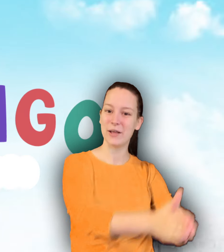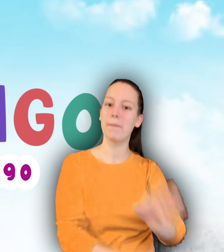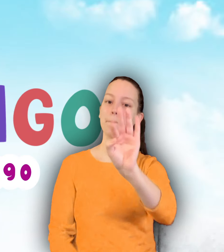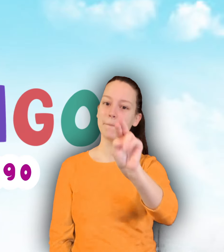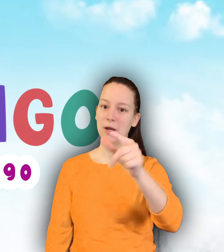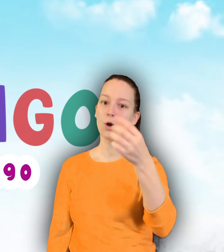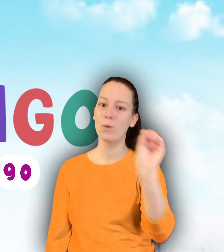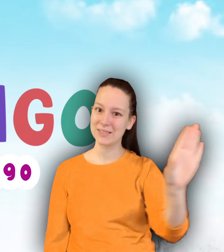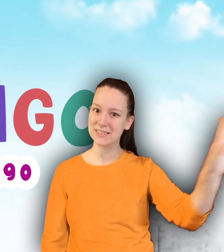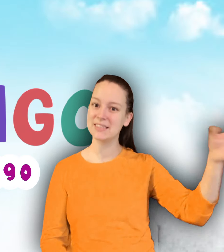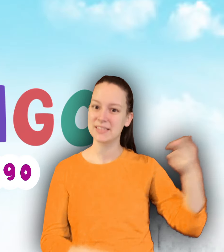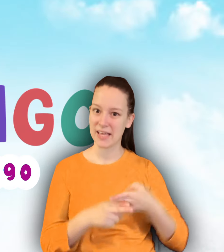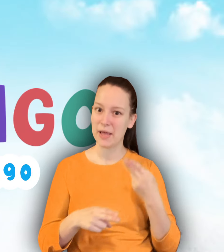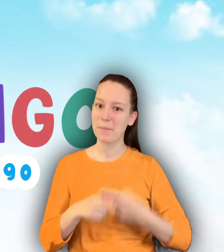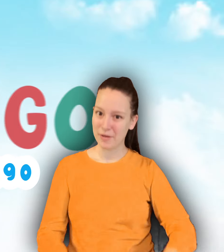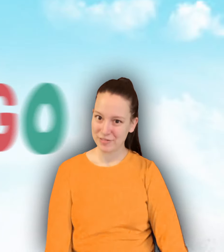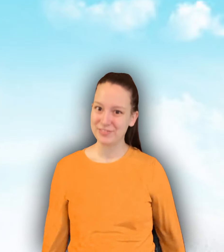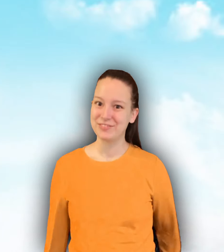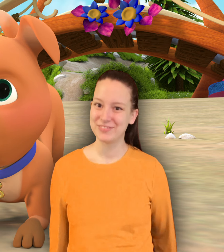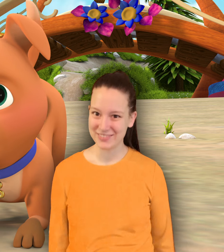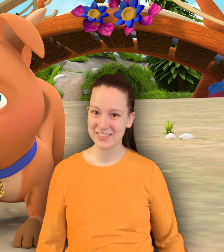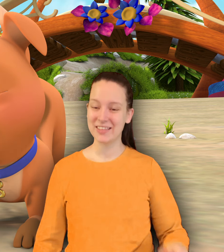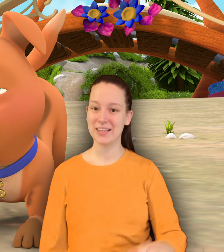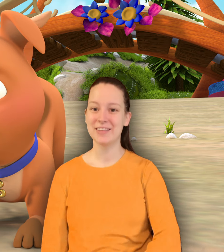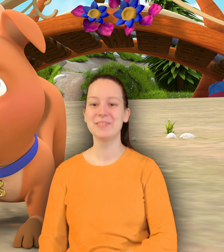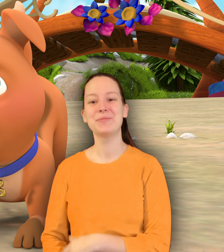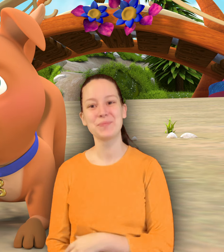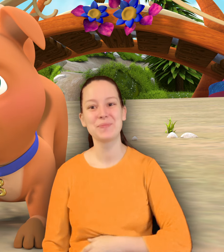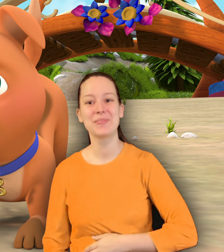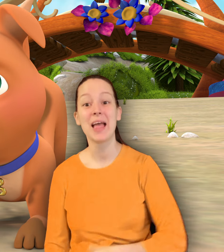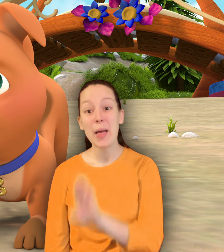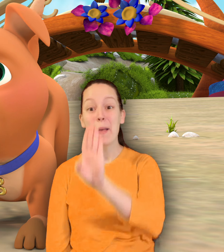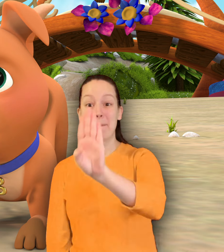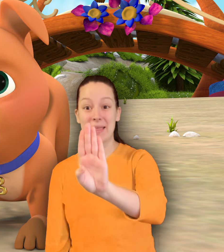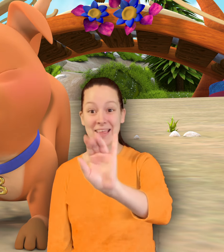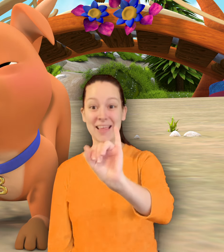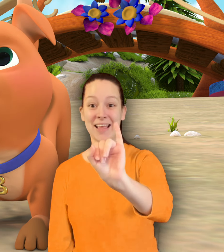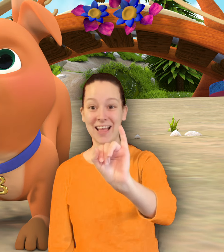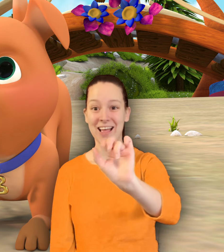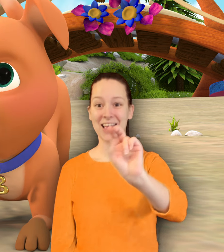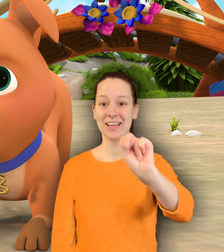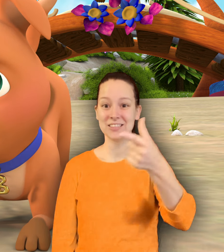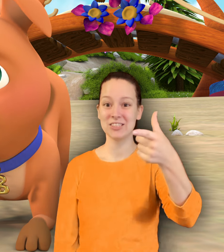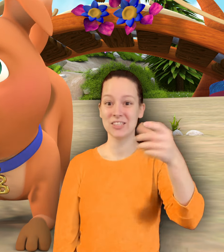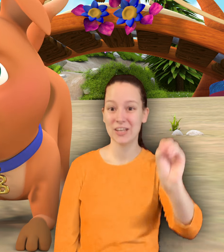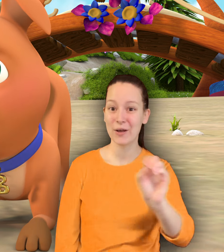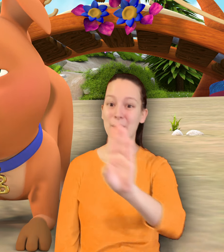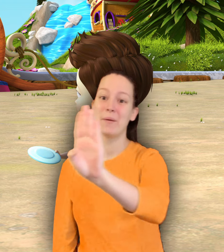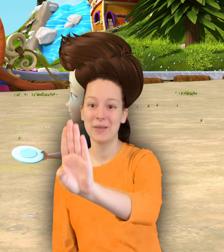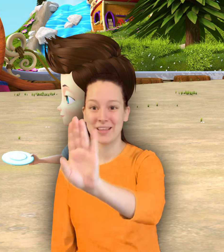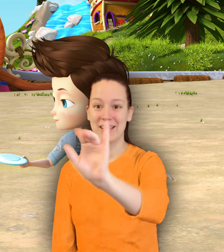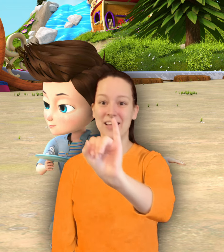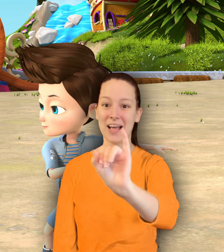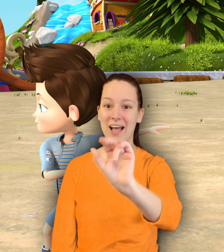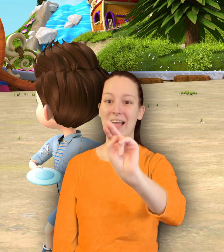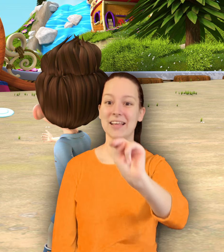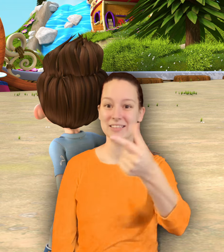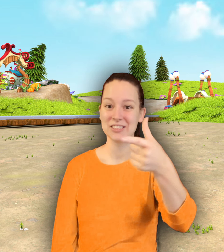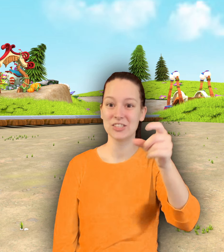ビンゴ名前はビンゴBB